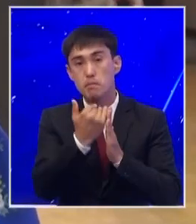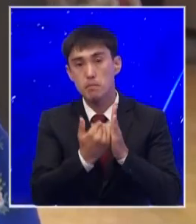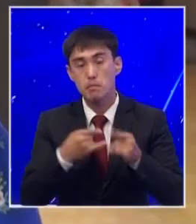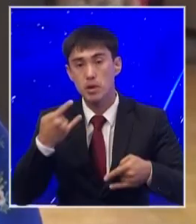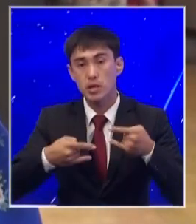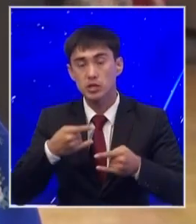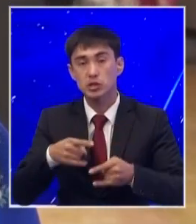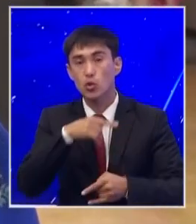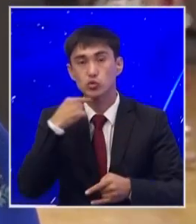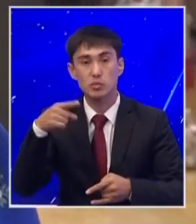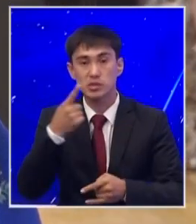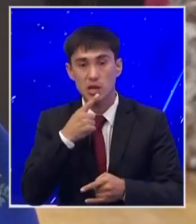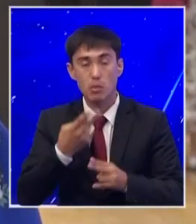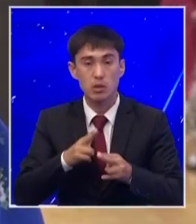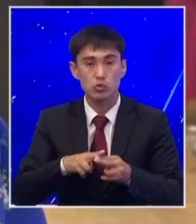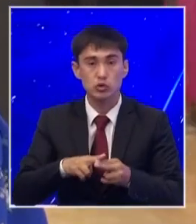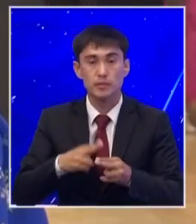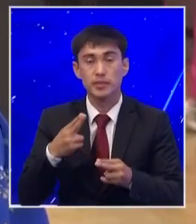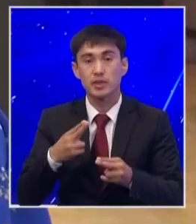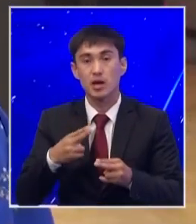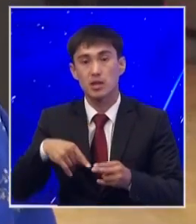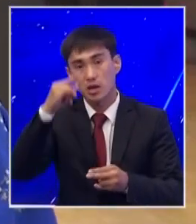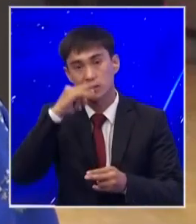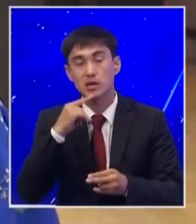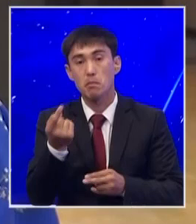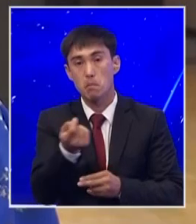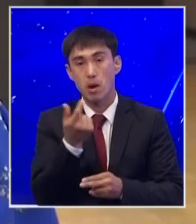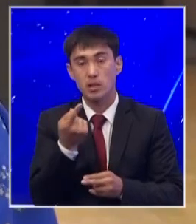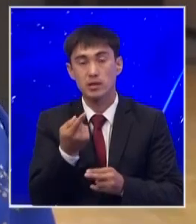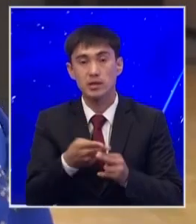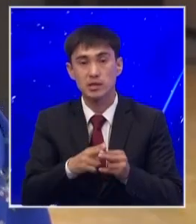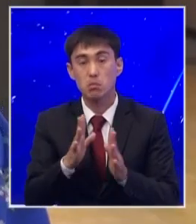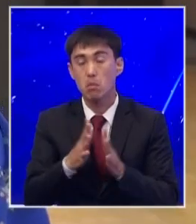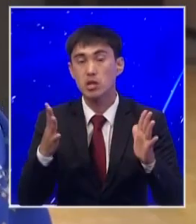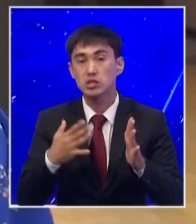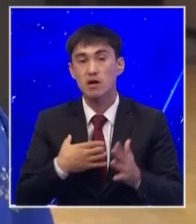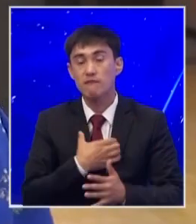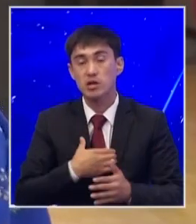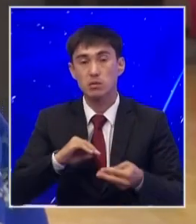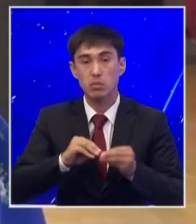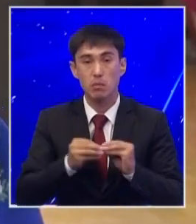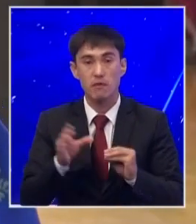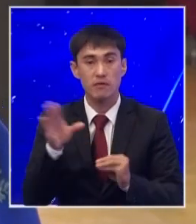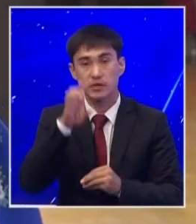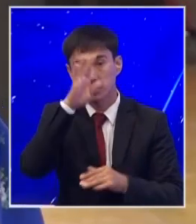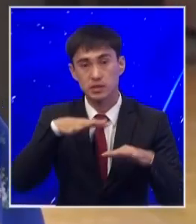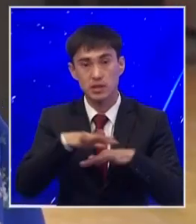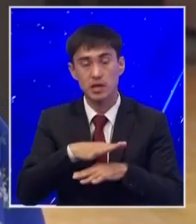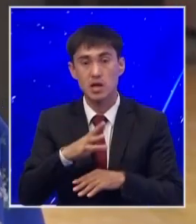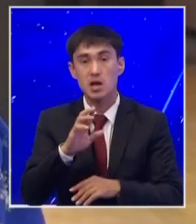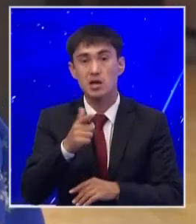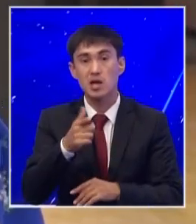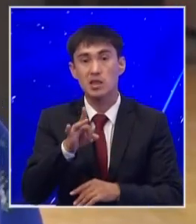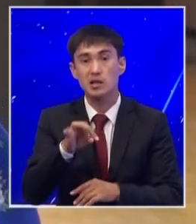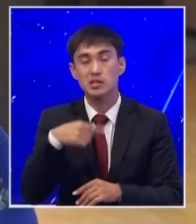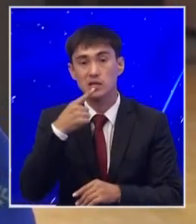на русском языке, только потому что контент на казахском очень мало. И это одна из больших и актуальных проблем во всей стране. Геннадий